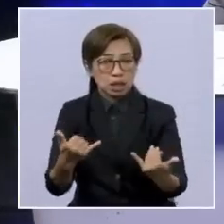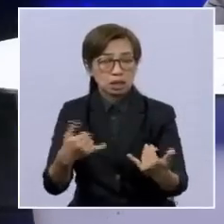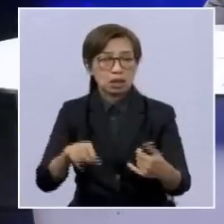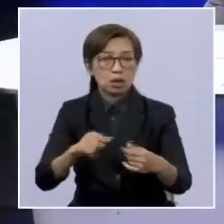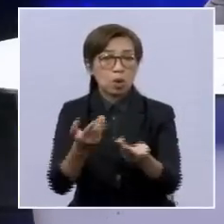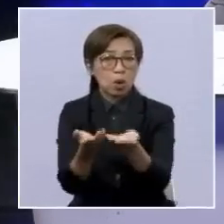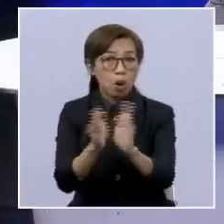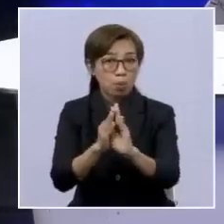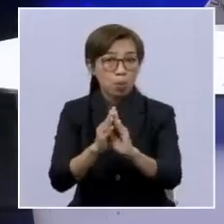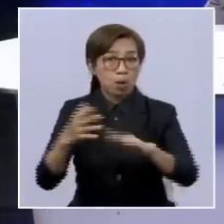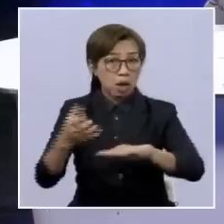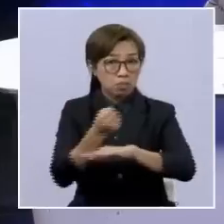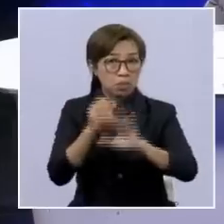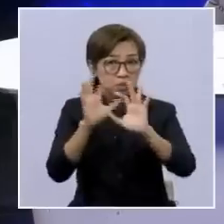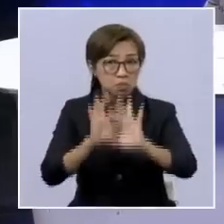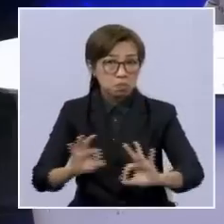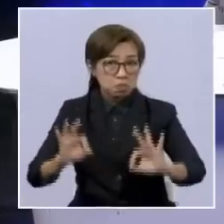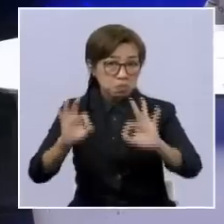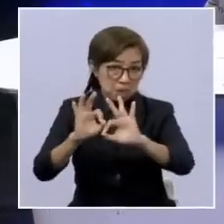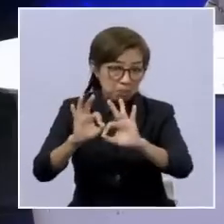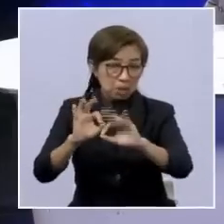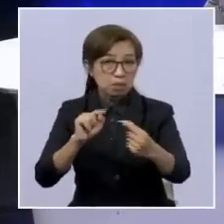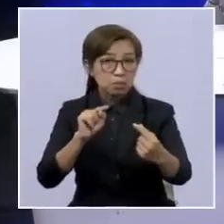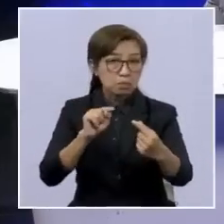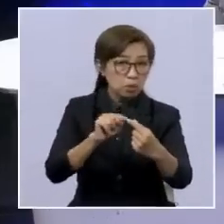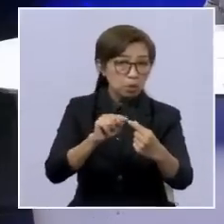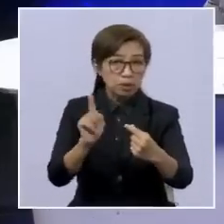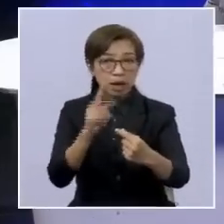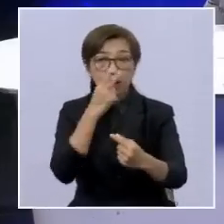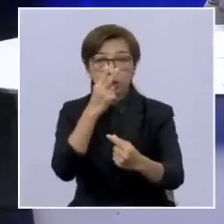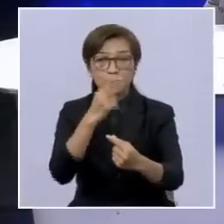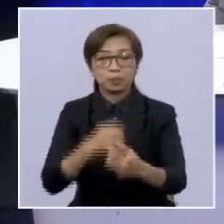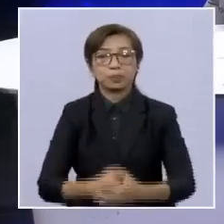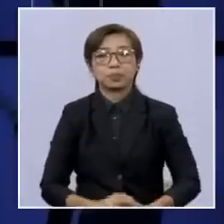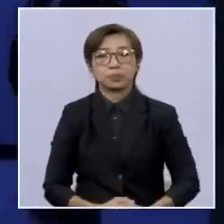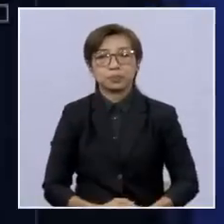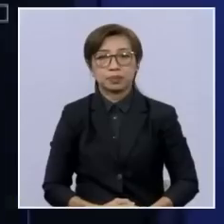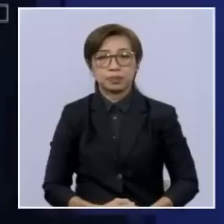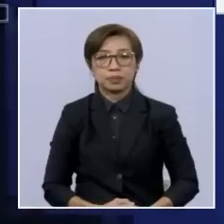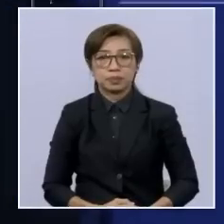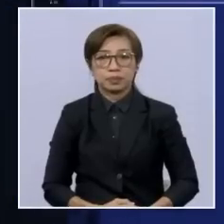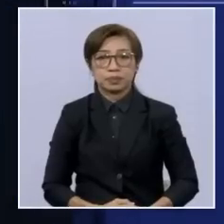การเมืองยังคงมีความสำคัญมากน้อยขนาดไหนไปติดตามกันครับ